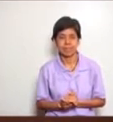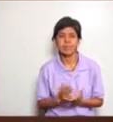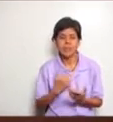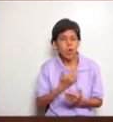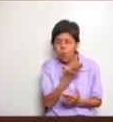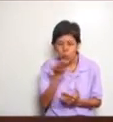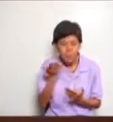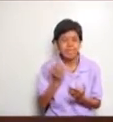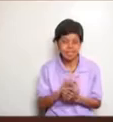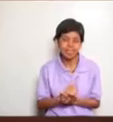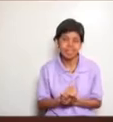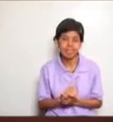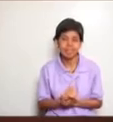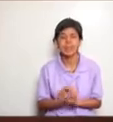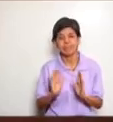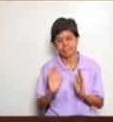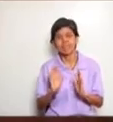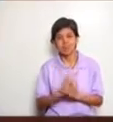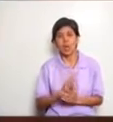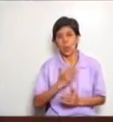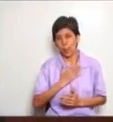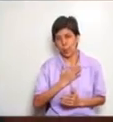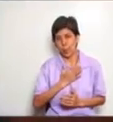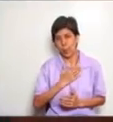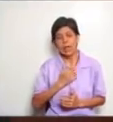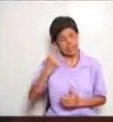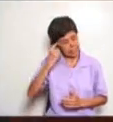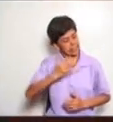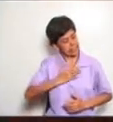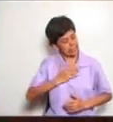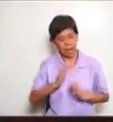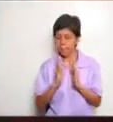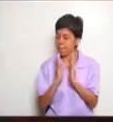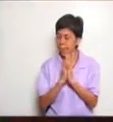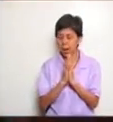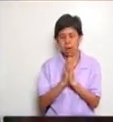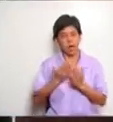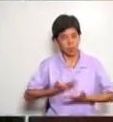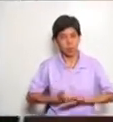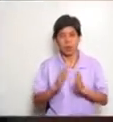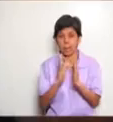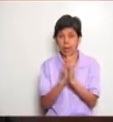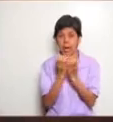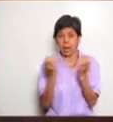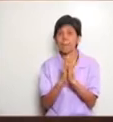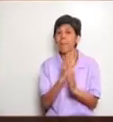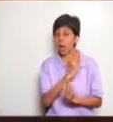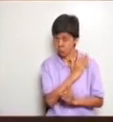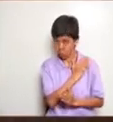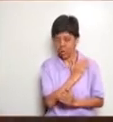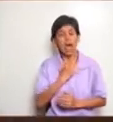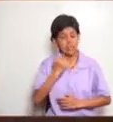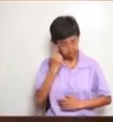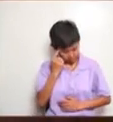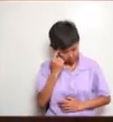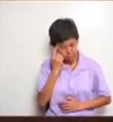แต่จะเตี่ยวขอนะเอาลครับโอ้ผมเป็นพุธที่เชื่อมั่นในพระรฐนัตลัยแต่เป็หมอที่เชื่อใน